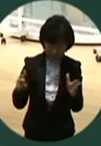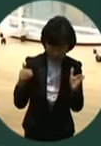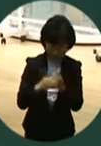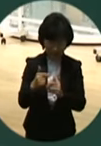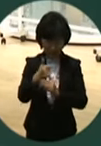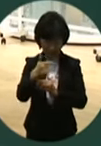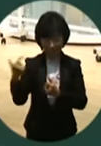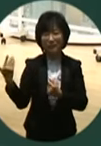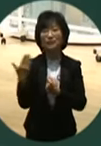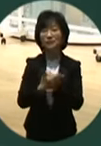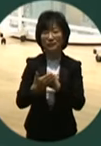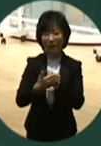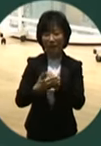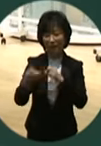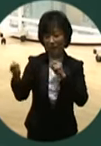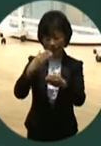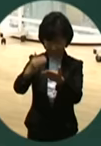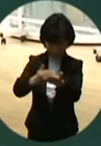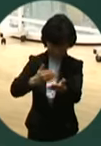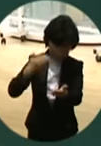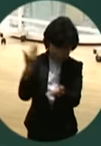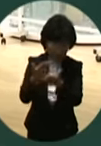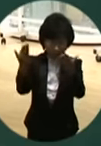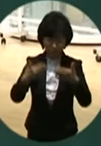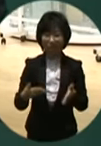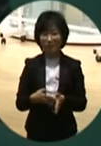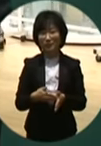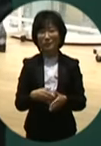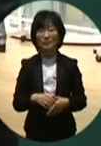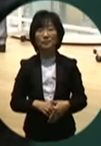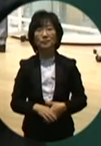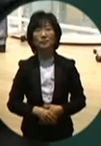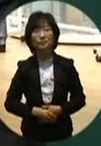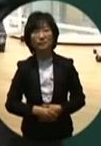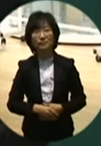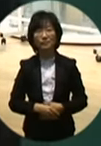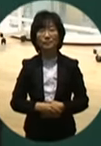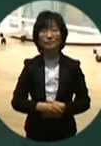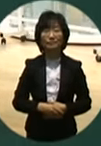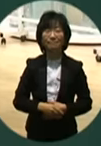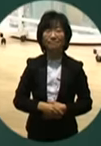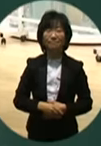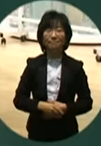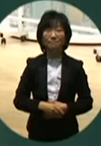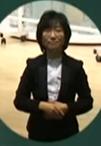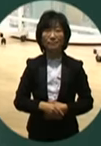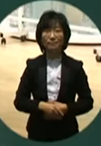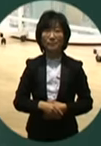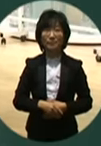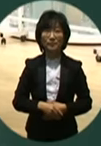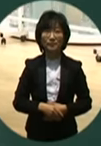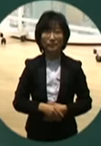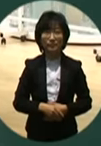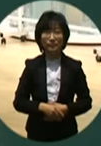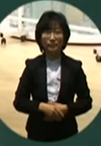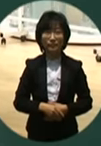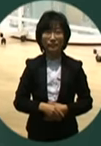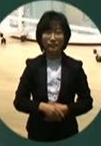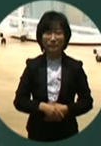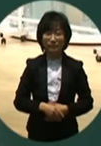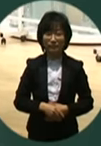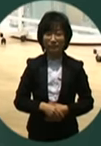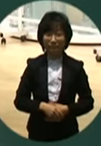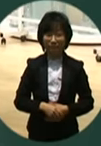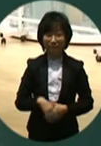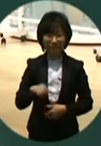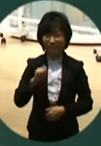much. 얼마나 많은 응답을 보게 하신지 모릅니다. And God made me see so many answers. 자, 우리는 어려운 게 아닙니다. It's not